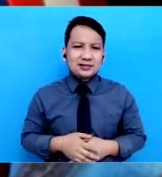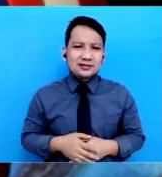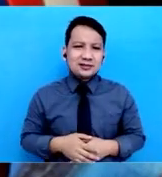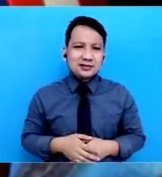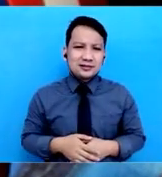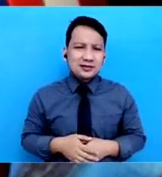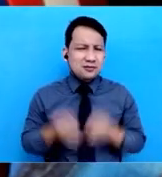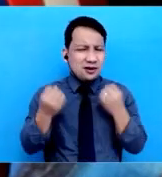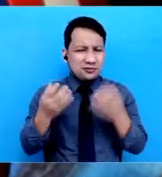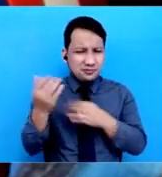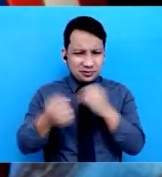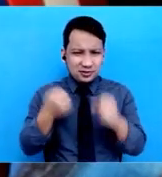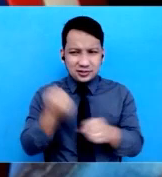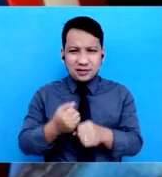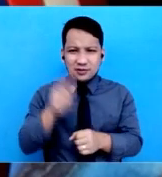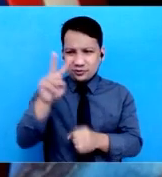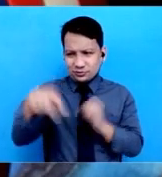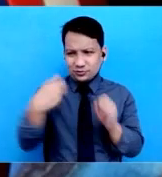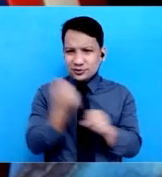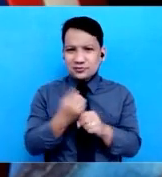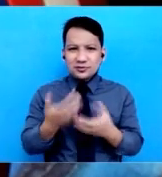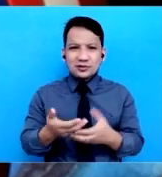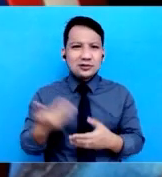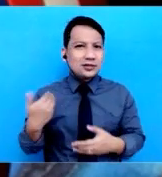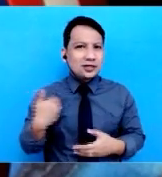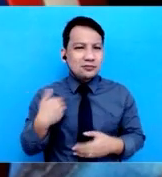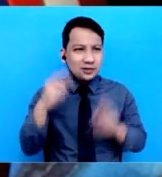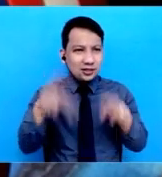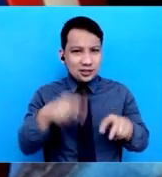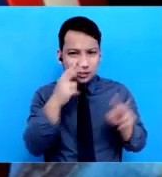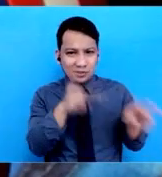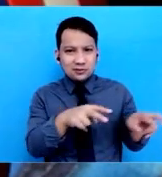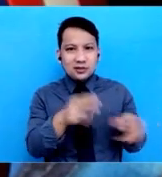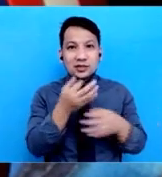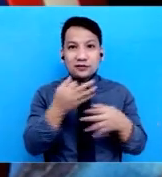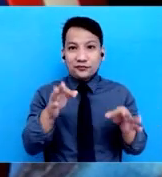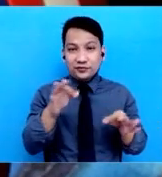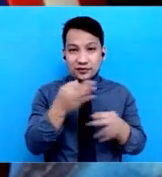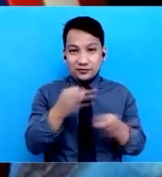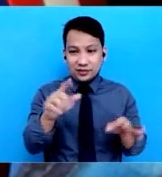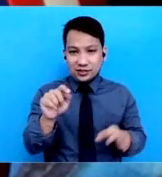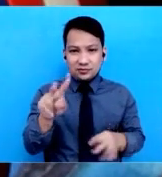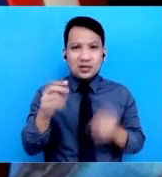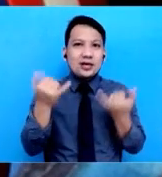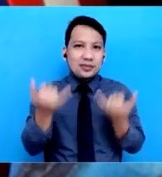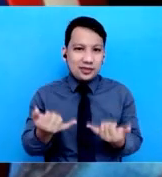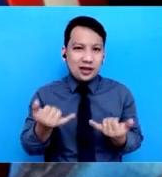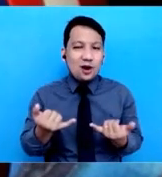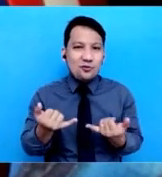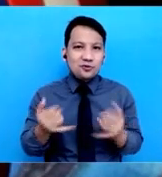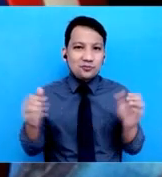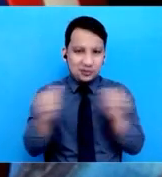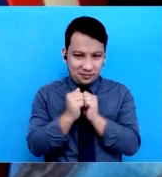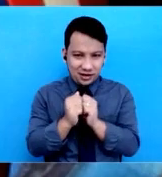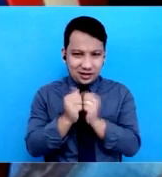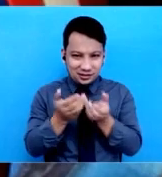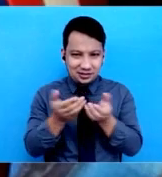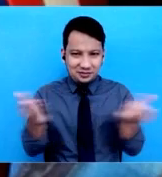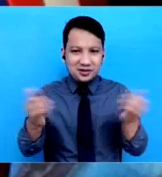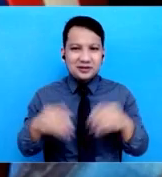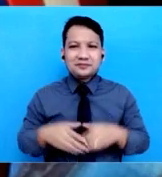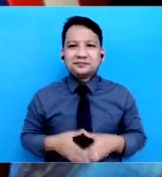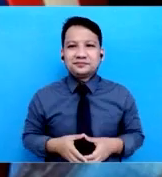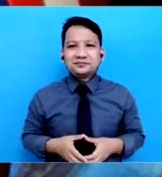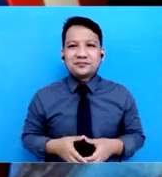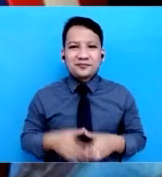after many, many years, 2 years na hindi tayo napanood sa free TV at finally ay makakapiling ko na kayo ulit ngayon